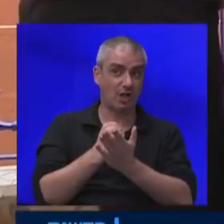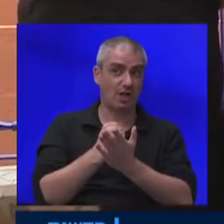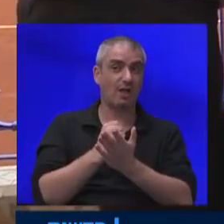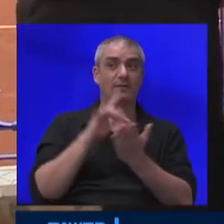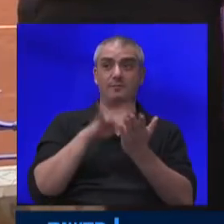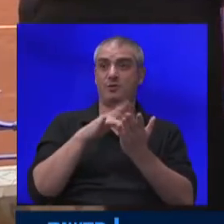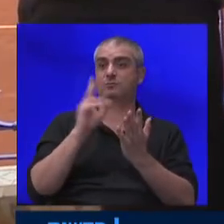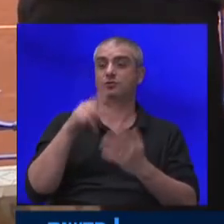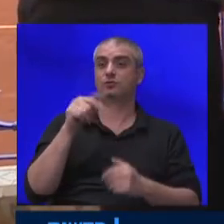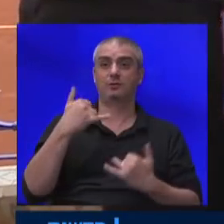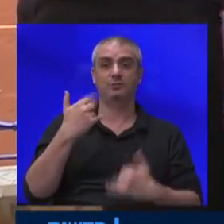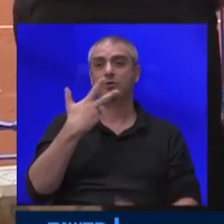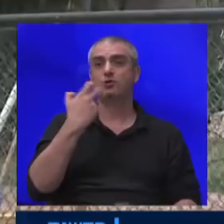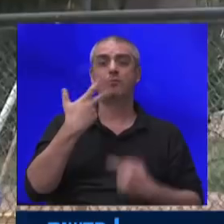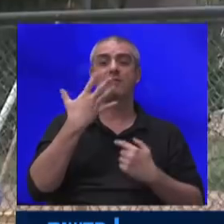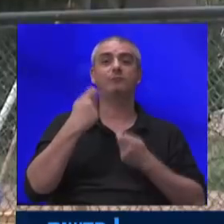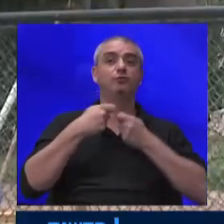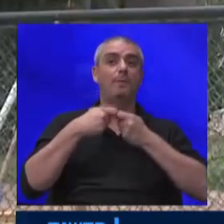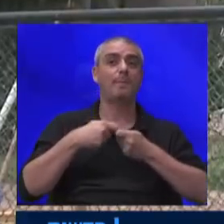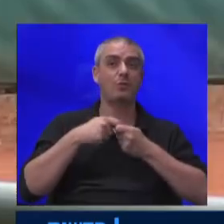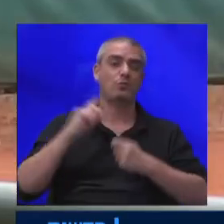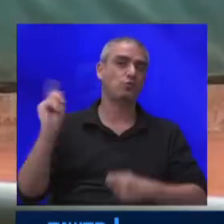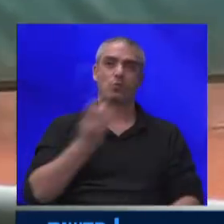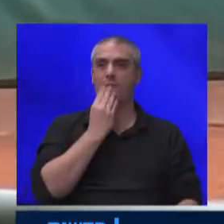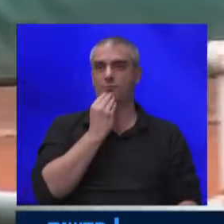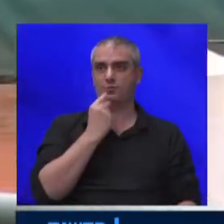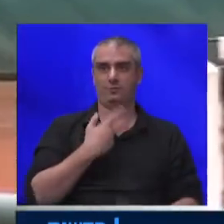כיום 350 מנויים, כולם יהודים.